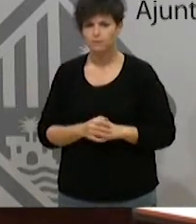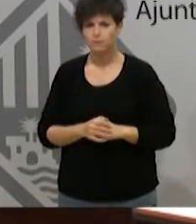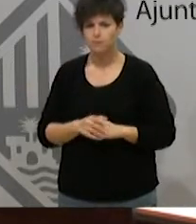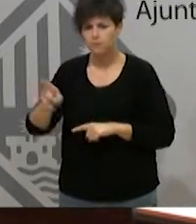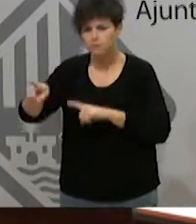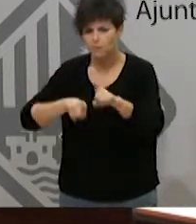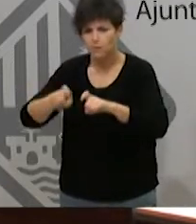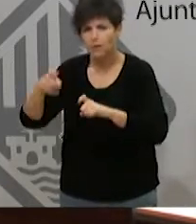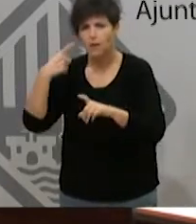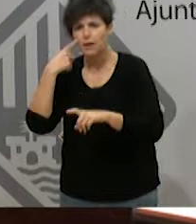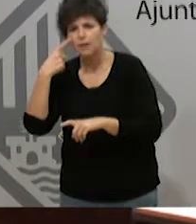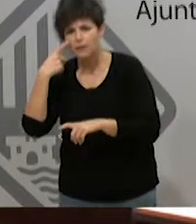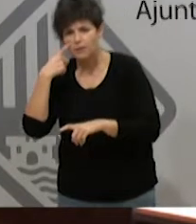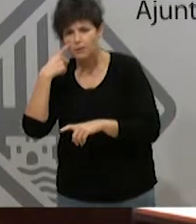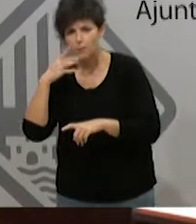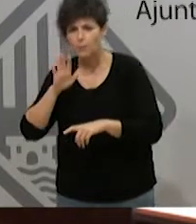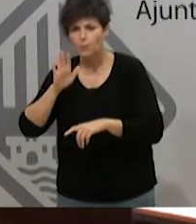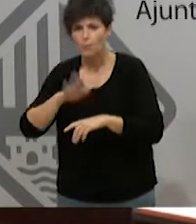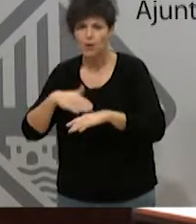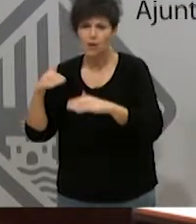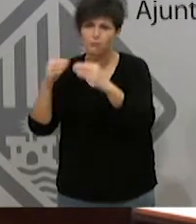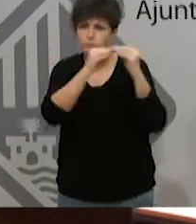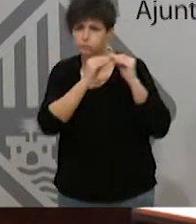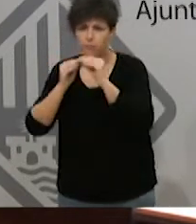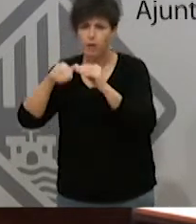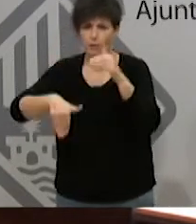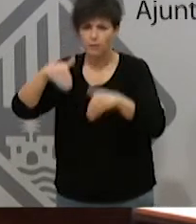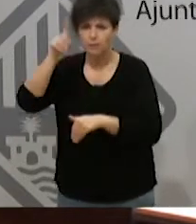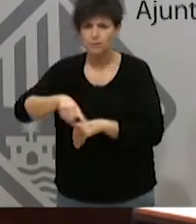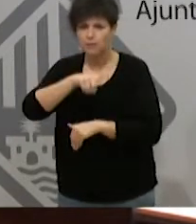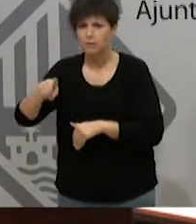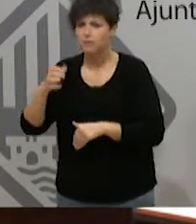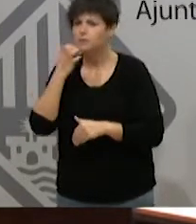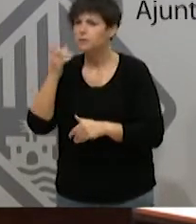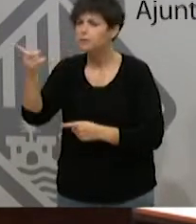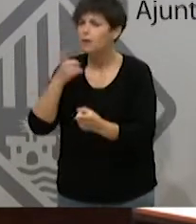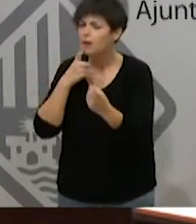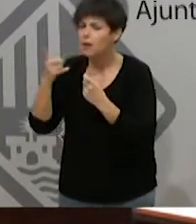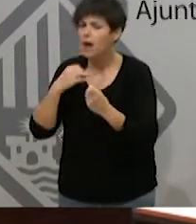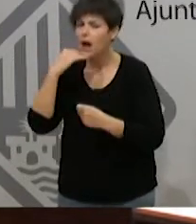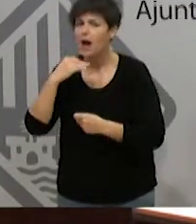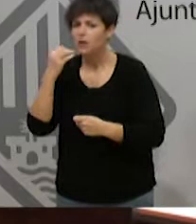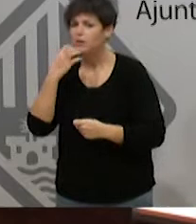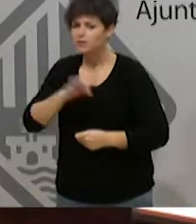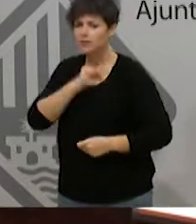Designació d'interventors, se pot aprovar per unanimitat. Pets i pregunta, no sé si el senyor Ferrer volia fer qualque